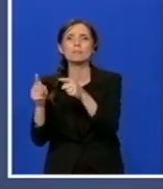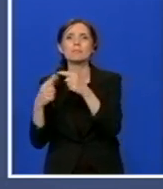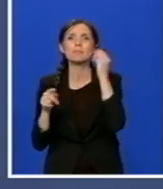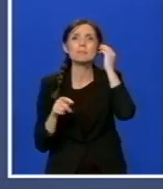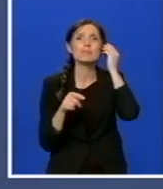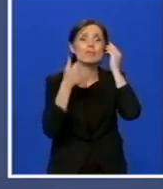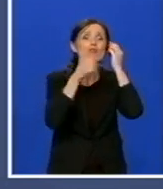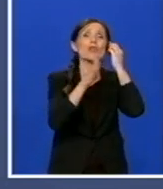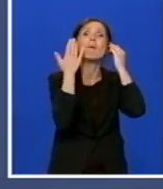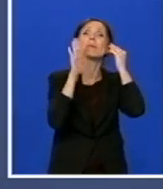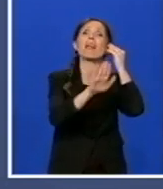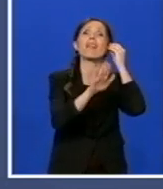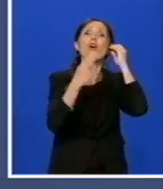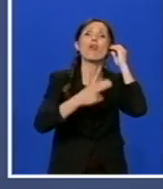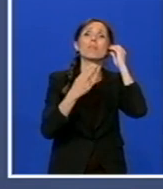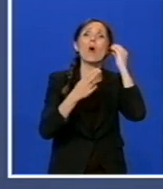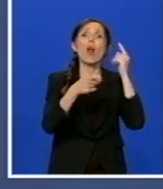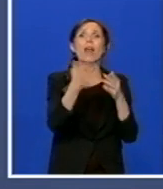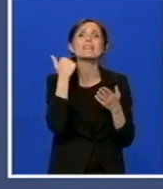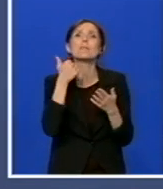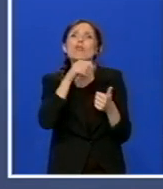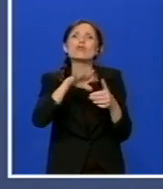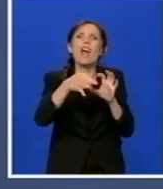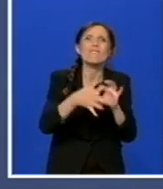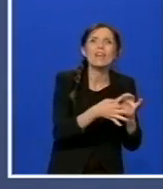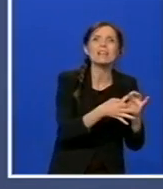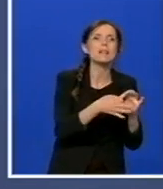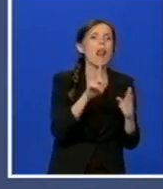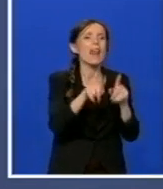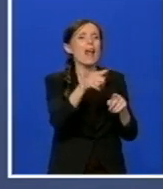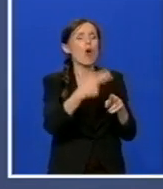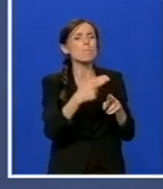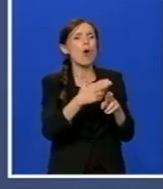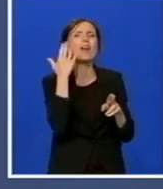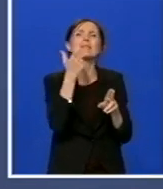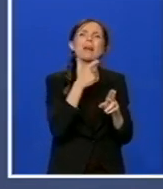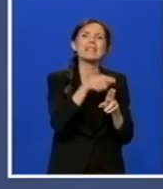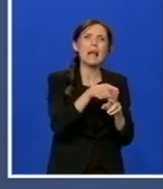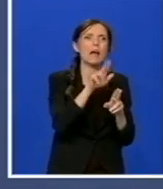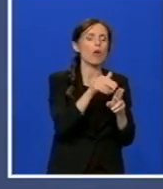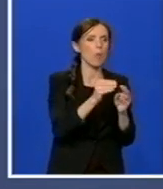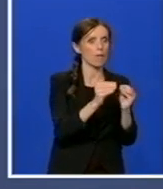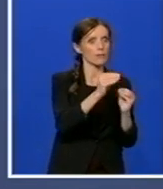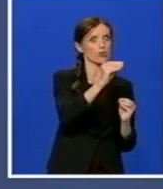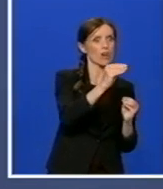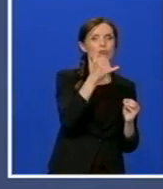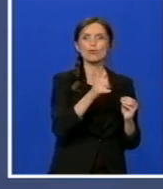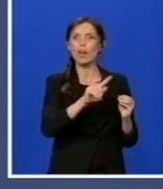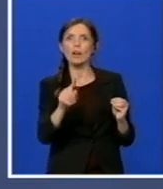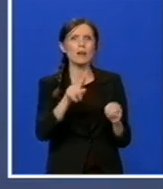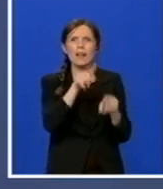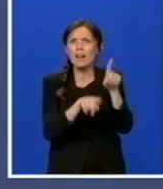bolestima koje je ranije imao, koje su u pogoršanju ili razvija de novo komplikacije COVID-19